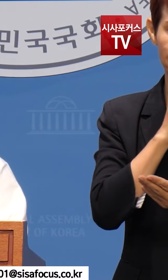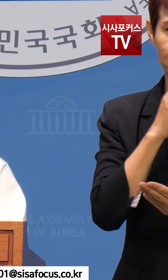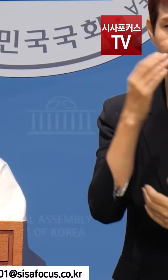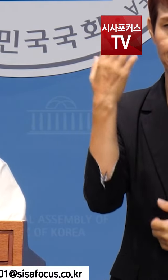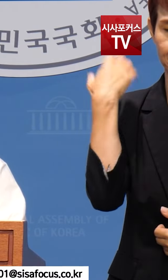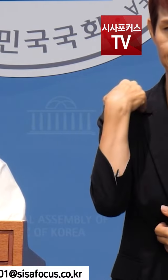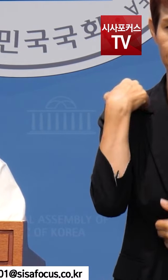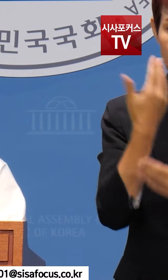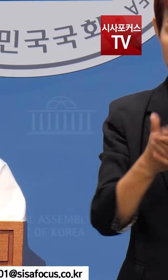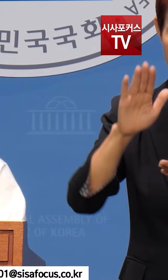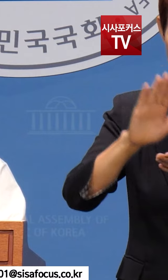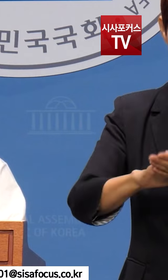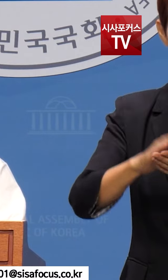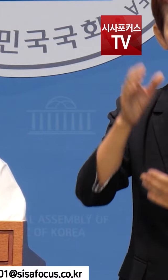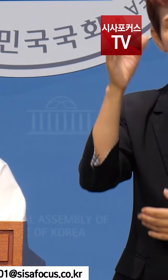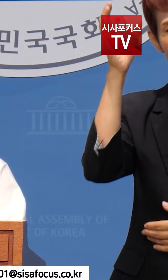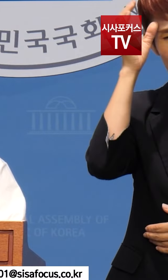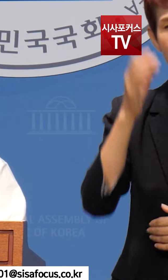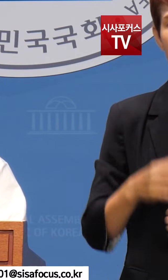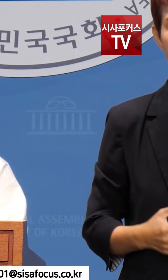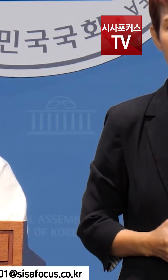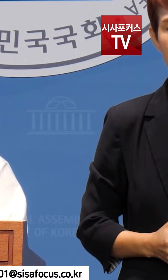책임 있는 개혁안이길 기대합니다.